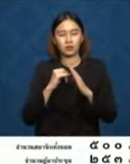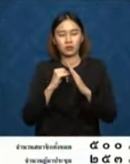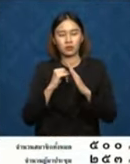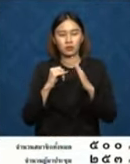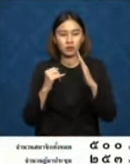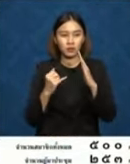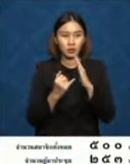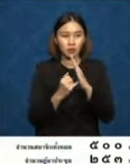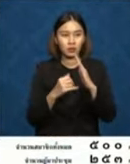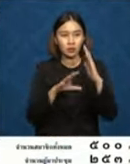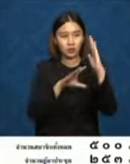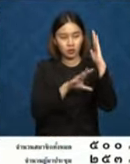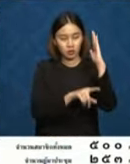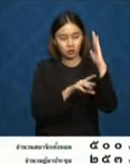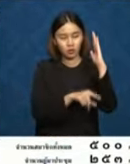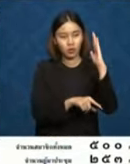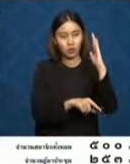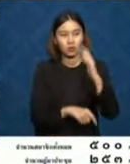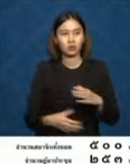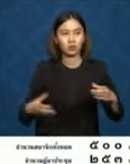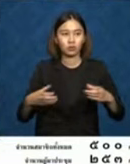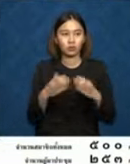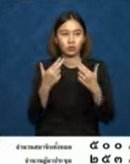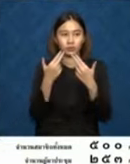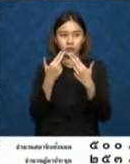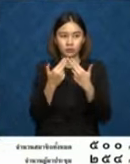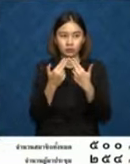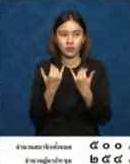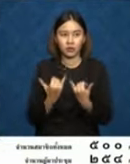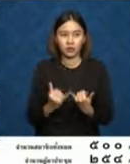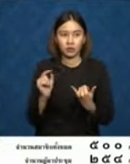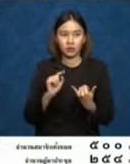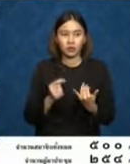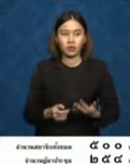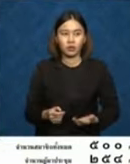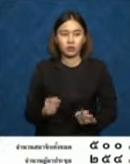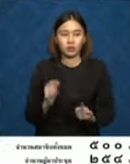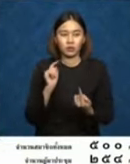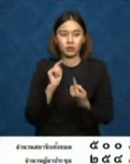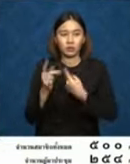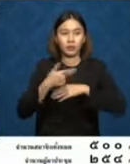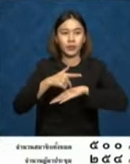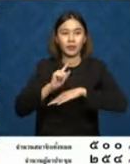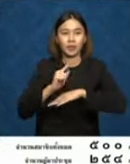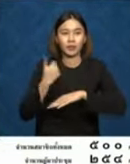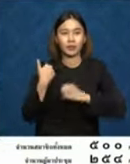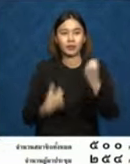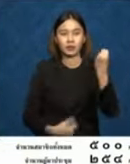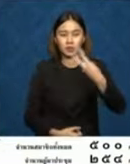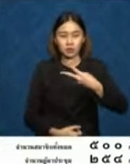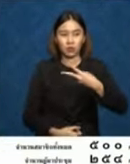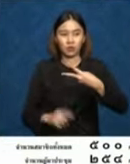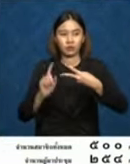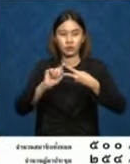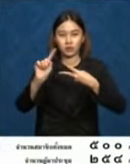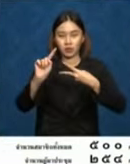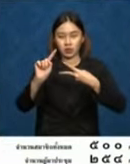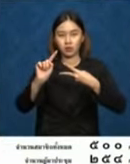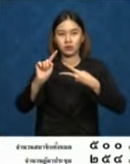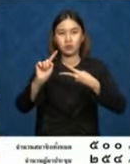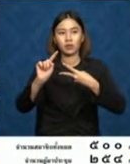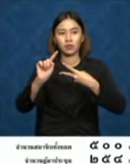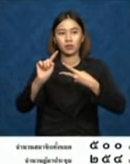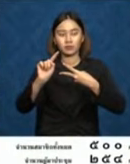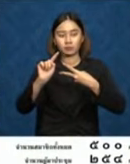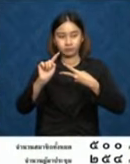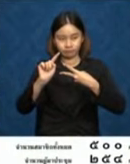รจังหวัดชุมพรเขต1พรรครวมไทยสร้างชาติวันนี้ผมขอนำเรียนท่านประธานนะครับด้วยกัน2เรื่องนะครับเรื่องแรกนะครับเป็นเรื่อง